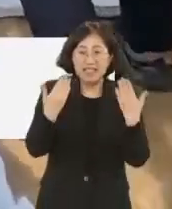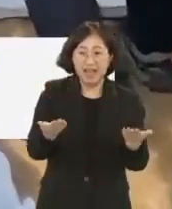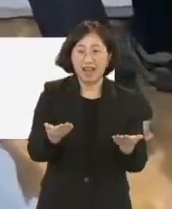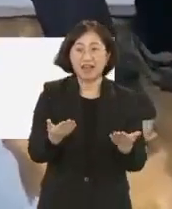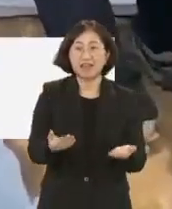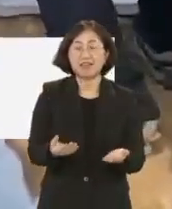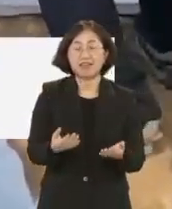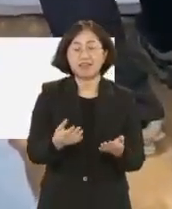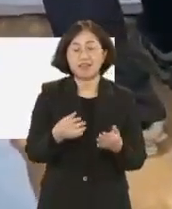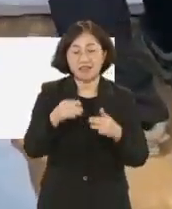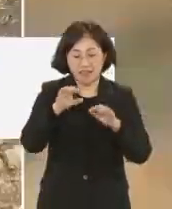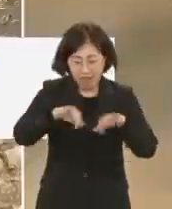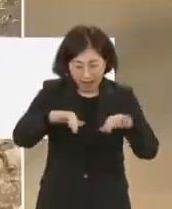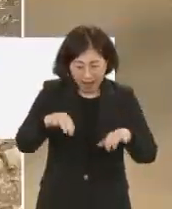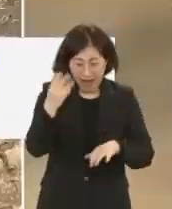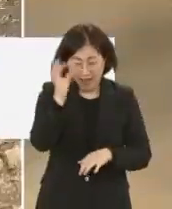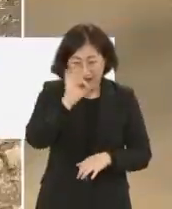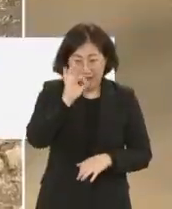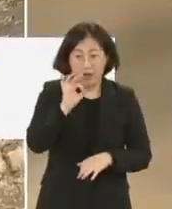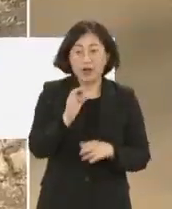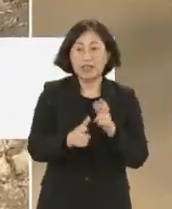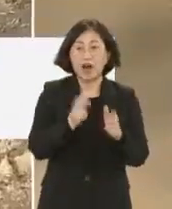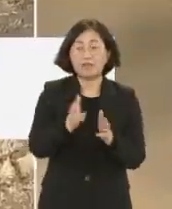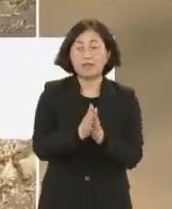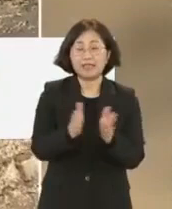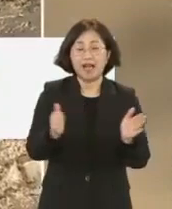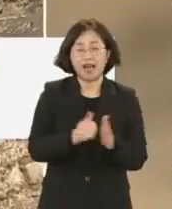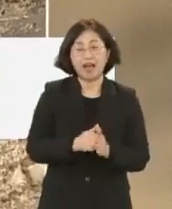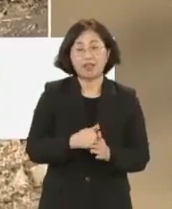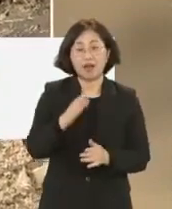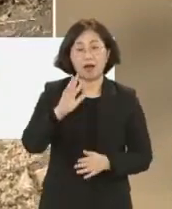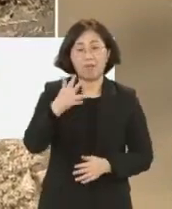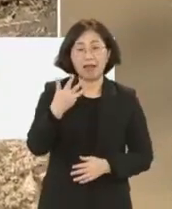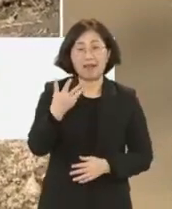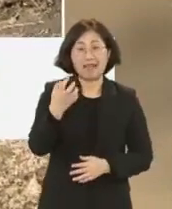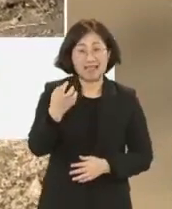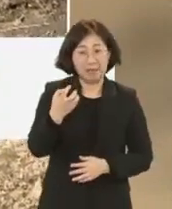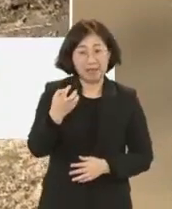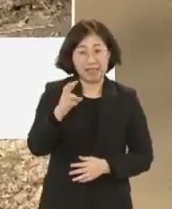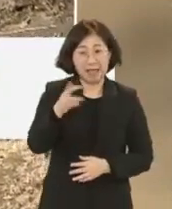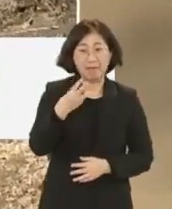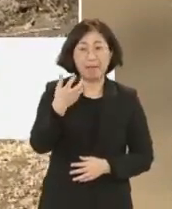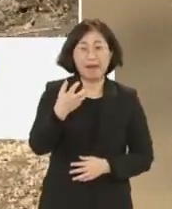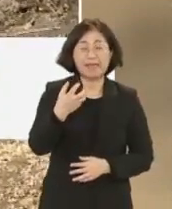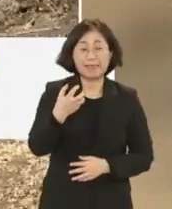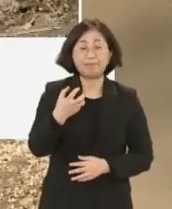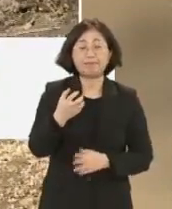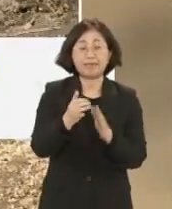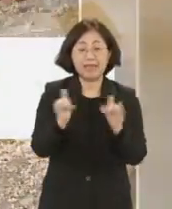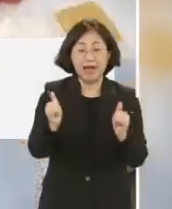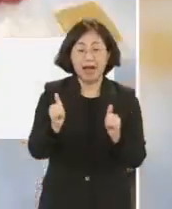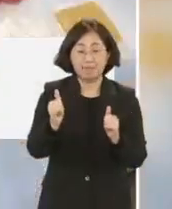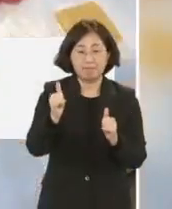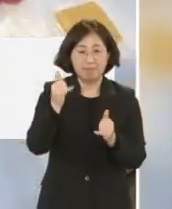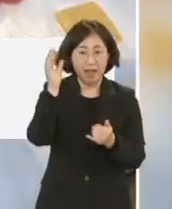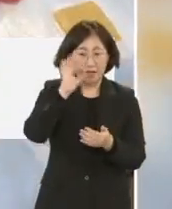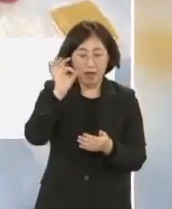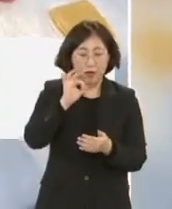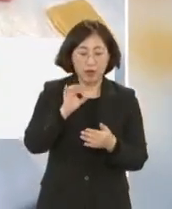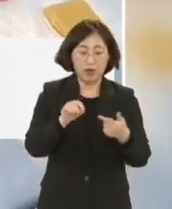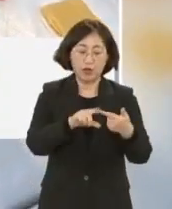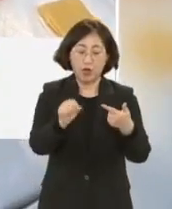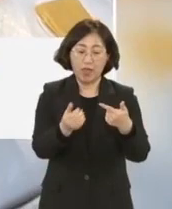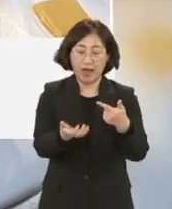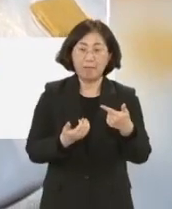열고 1억 5천여만 원의 예산을 투입해 380여 구로 추정되는 유해 발굴 사업을 올 상반기 안에